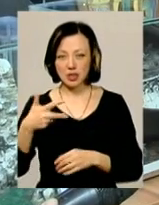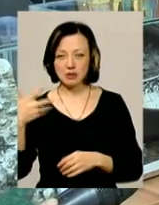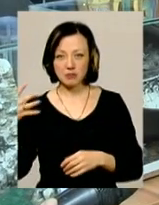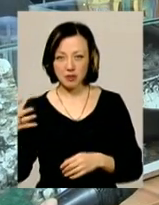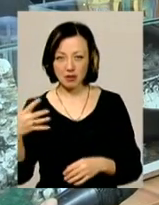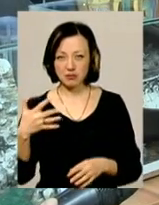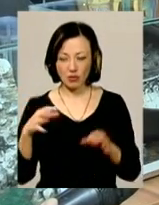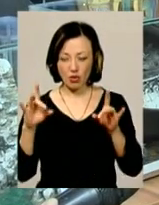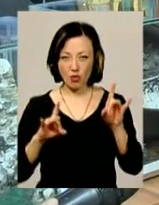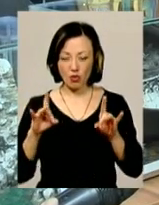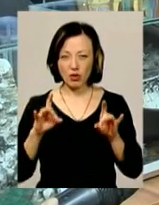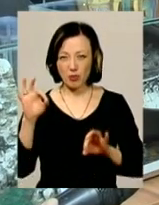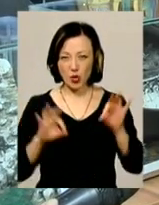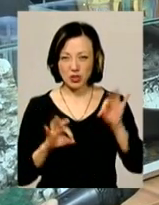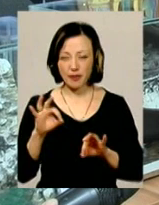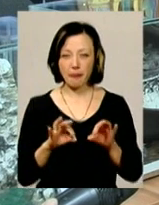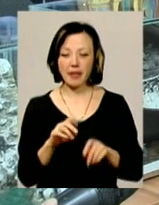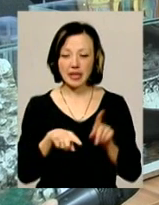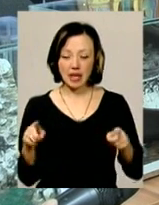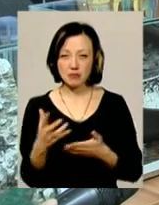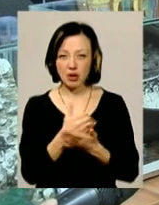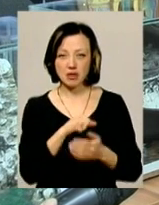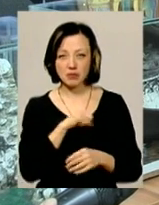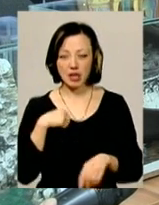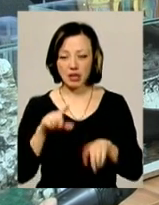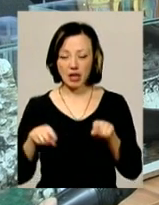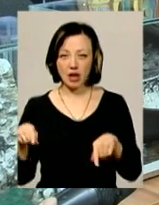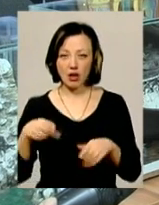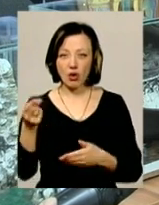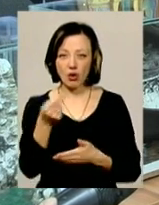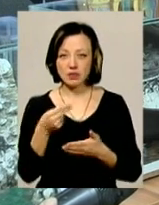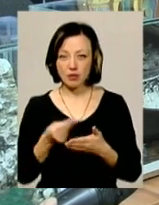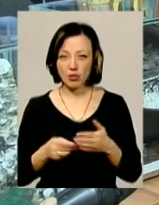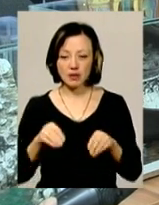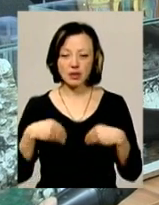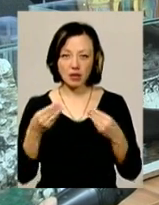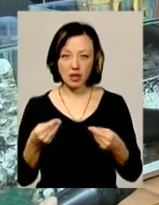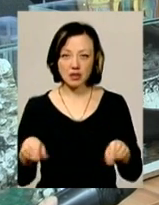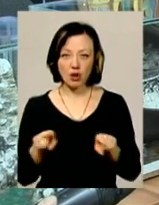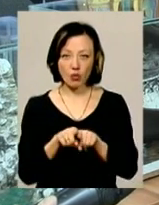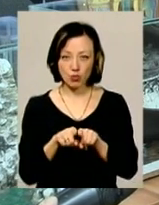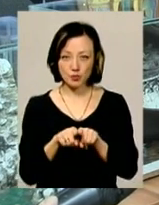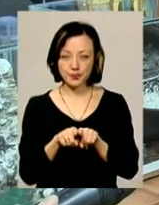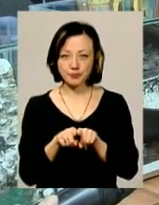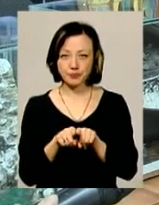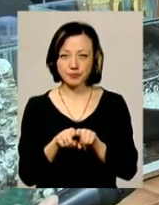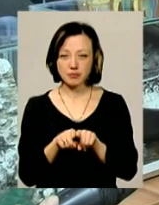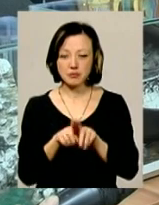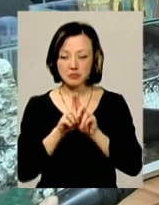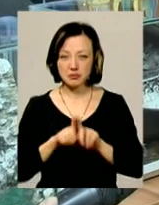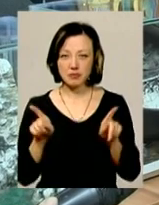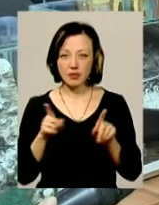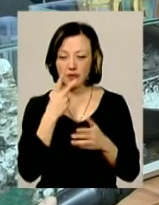він збирає самостійно, а деякі він розфарбовує і надає їм таку